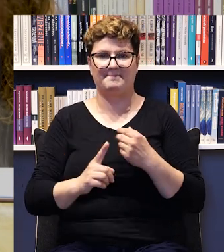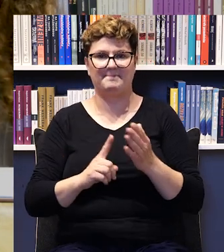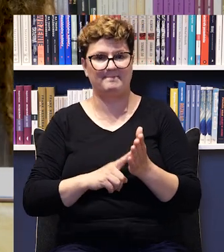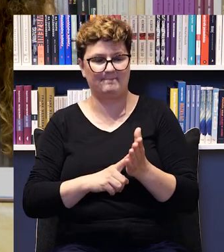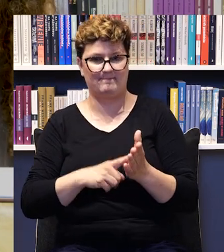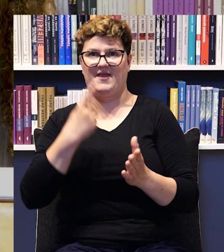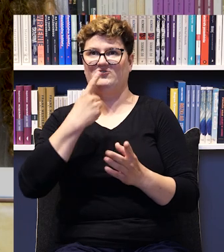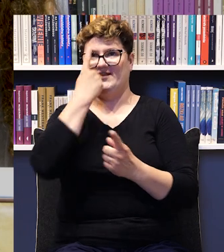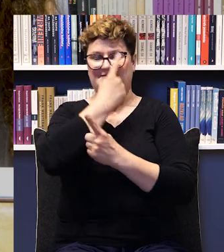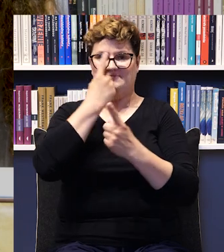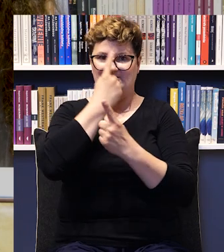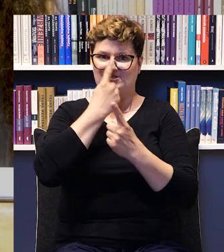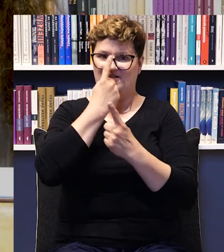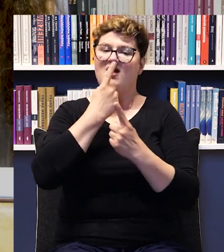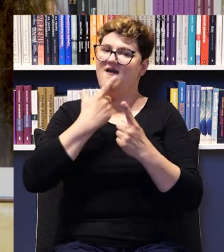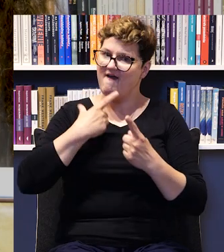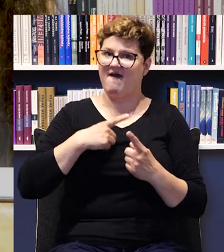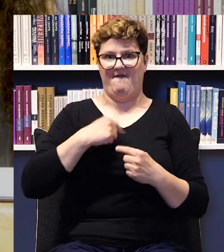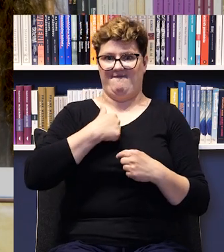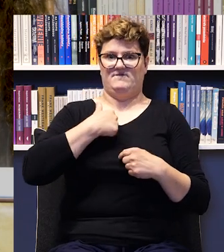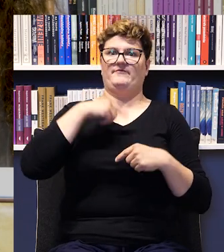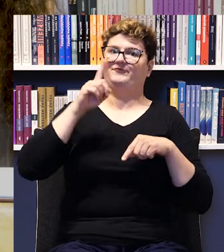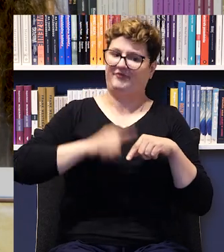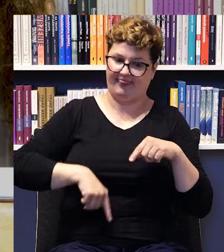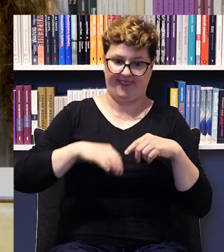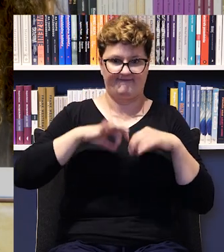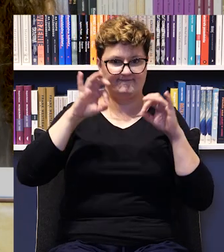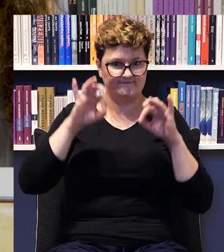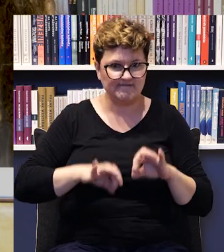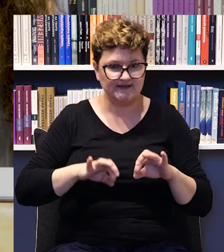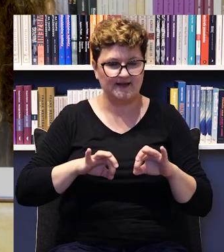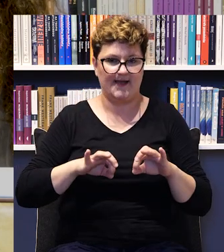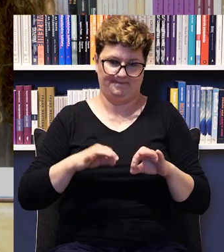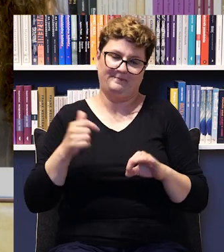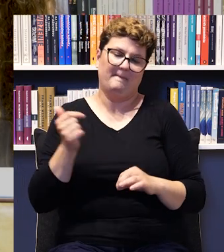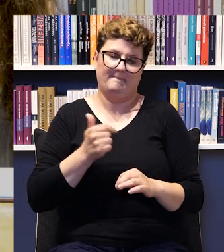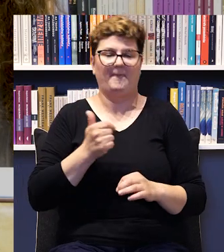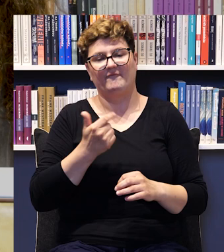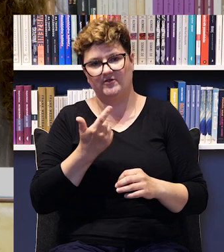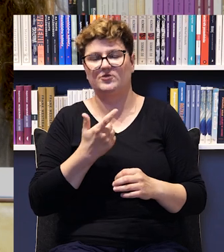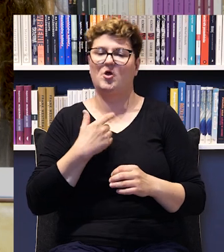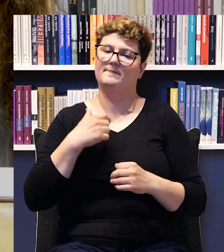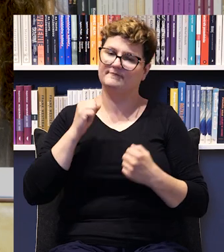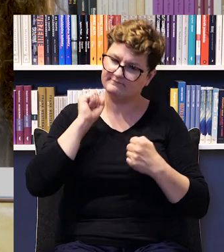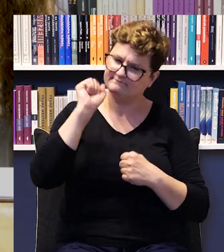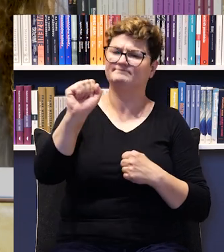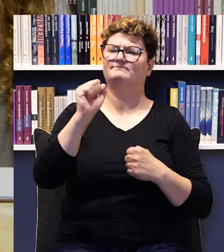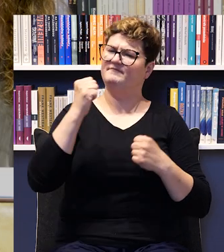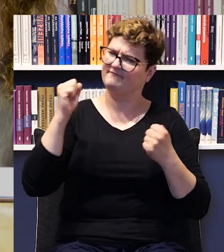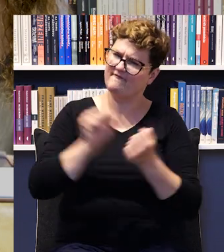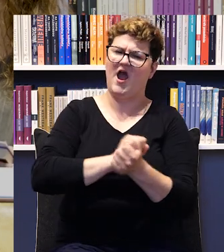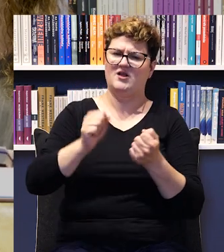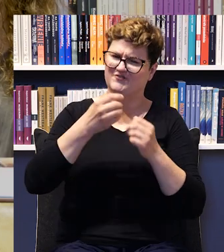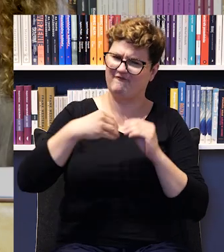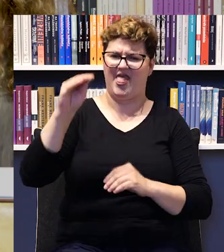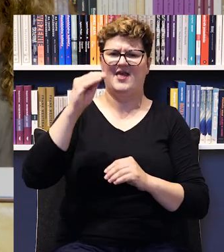jest pomyśleć sobie, że to jest moja wina, bo powinnam być lepszą feministką, powinnam być